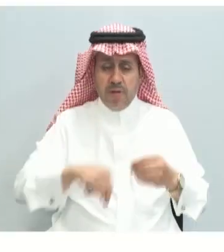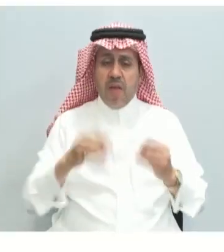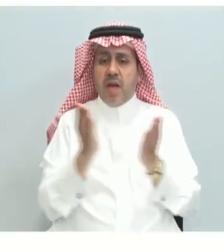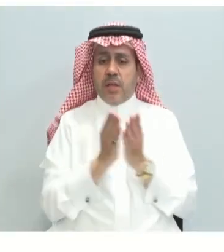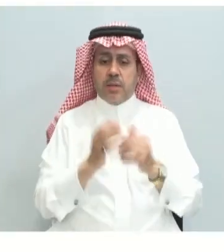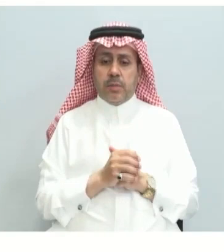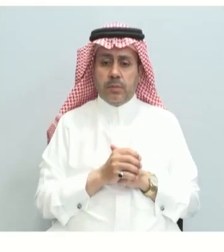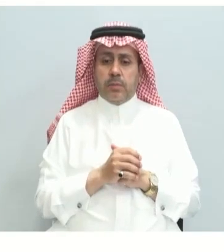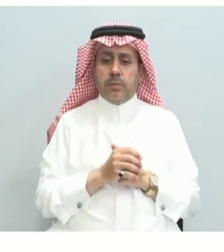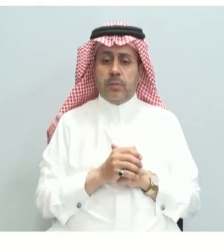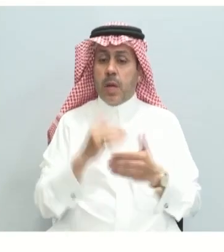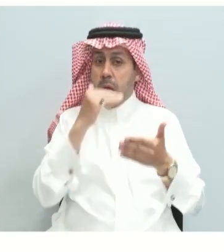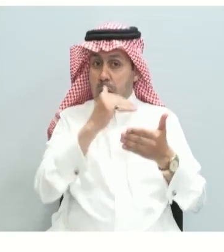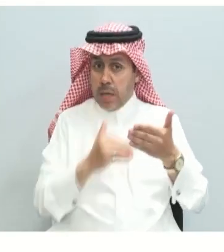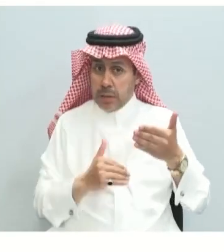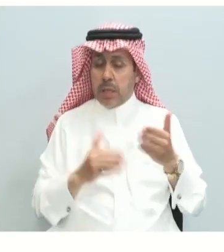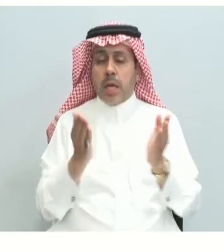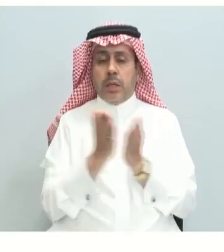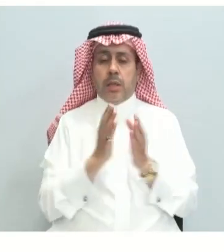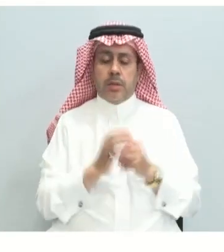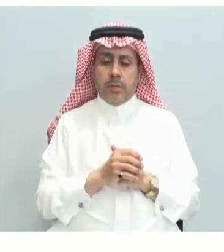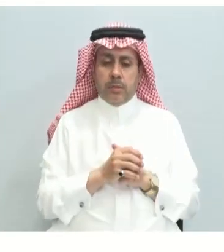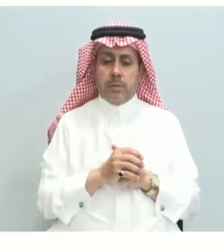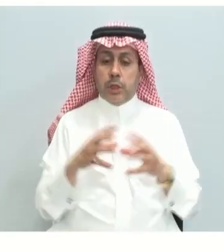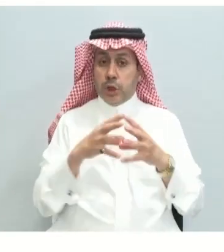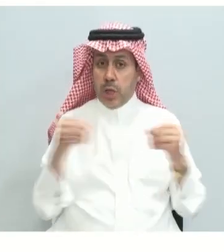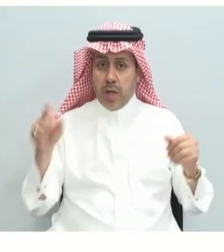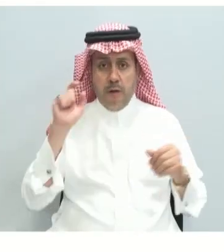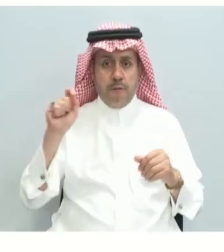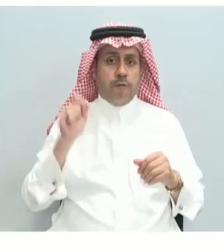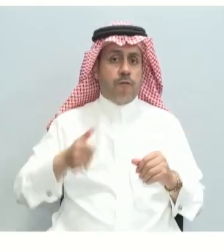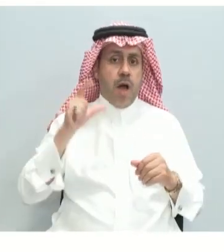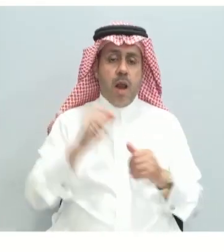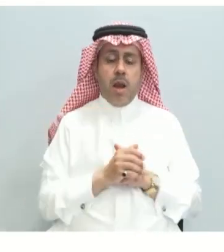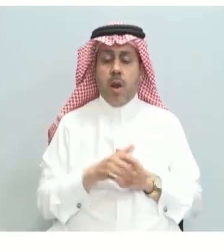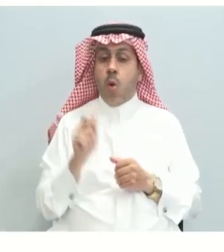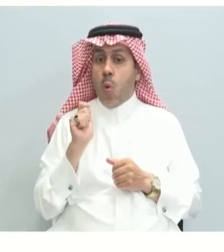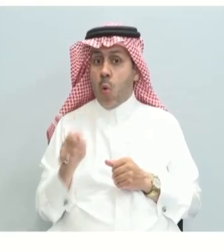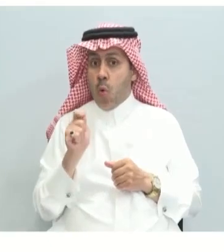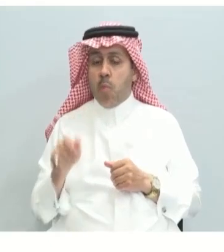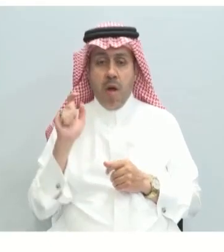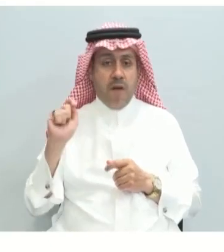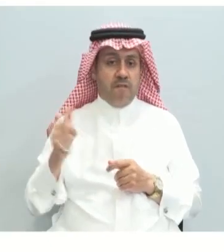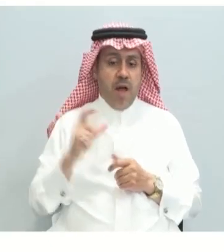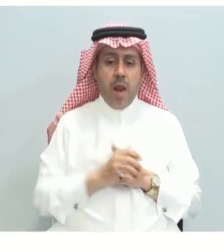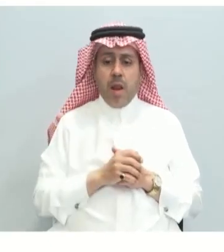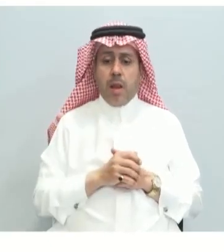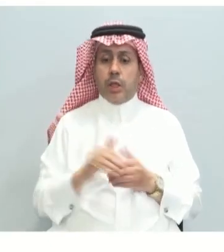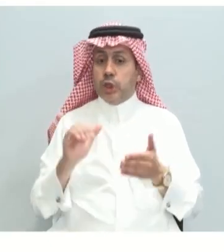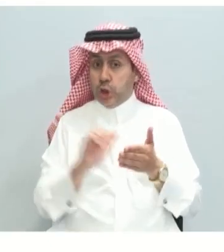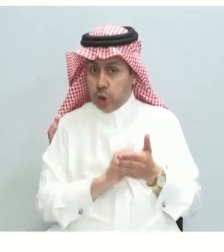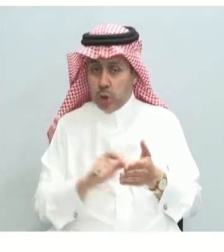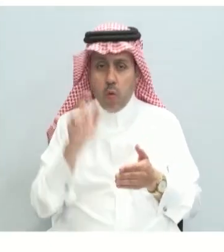اليوم بإذن الله. عناصر درسنا: تعريف الفأل، ثم حكم الفأل، وبعدها